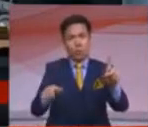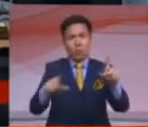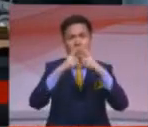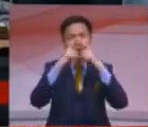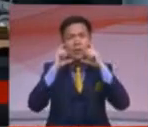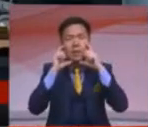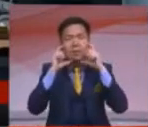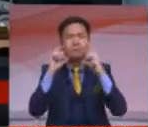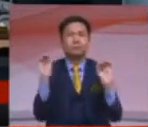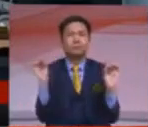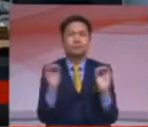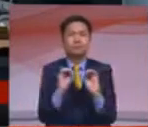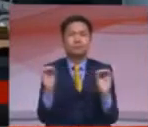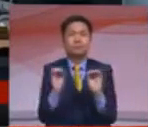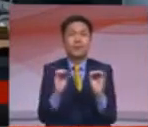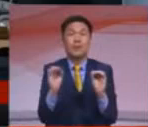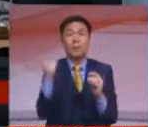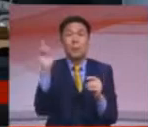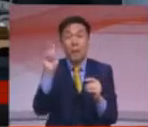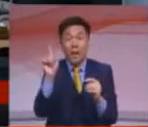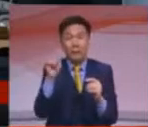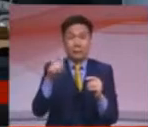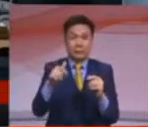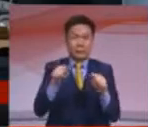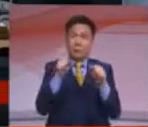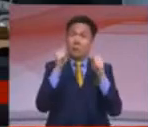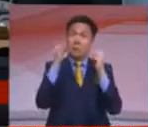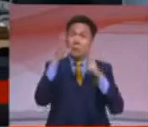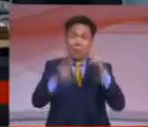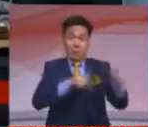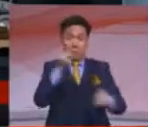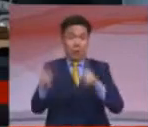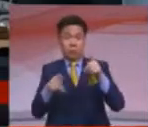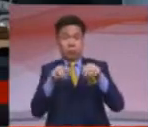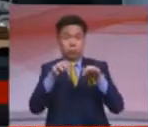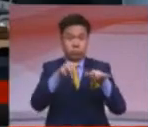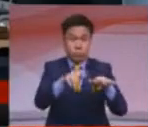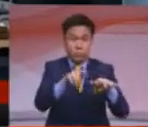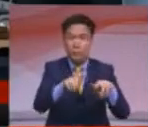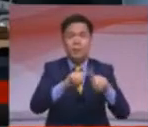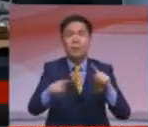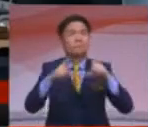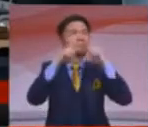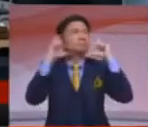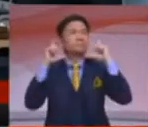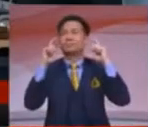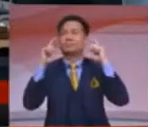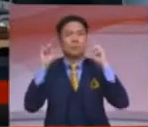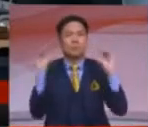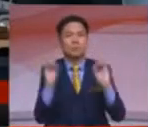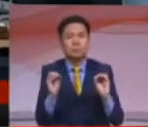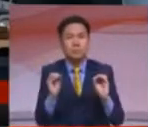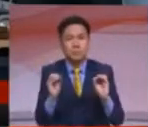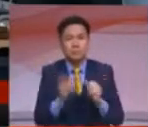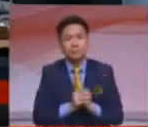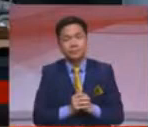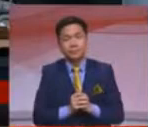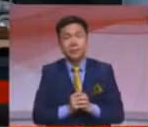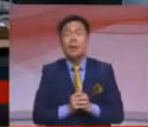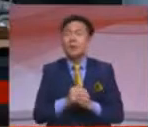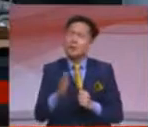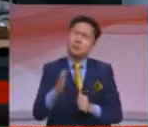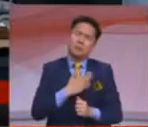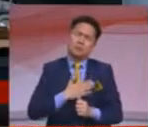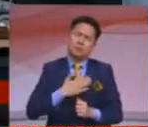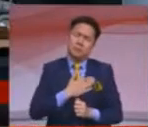iaitu tidak memakai pelitup muka di tempat ramai. Jadi saya amat berharap supaya rakyat